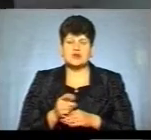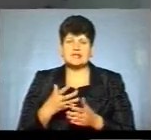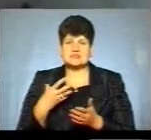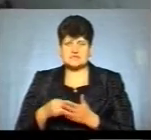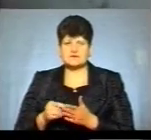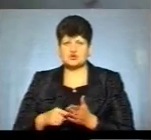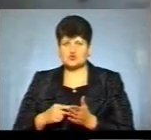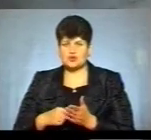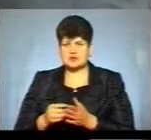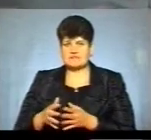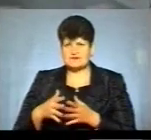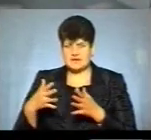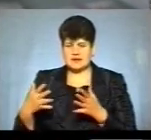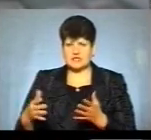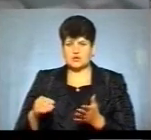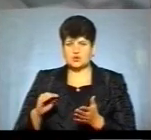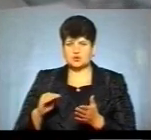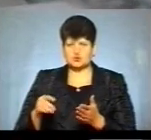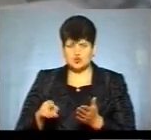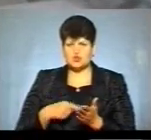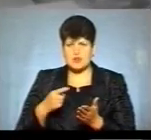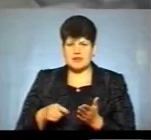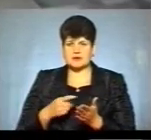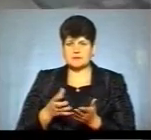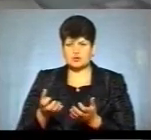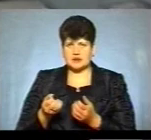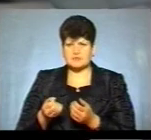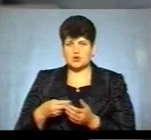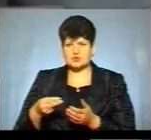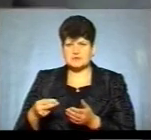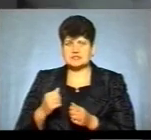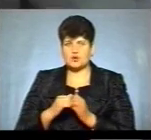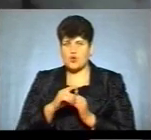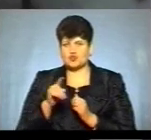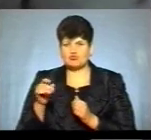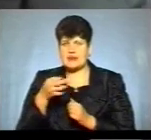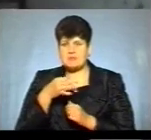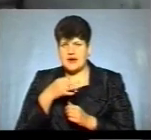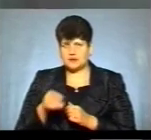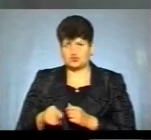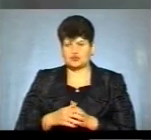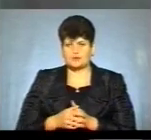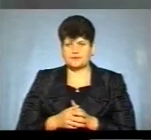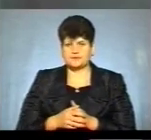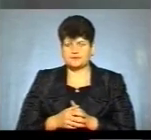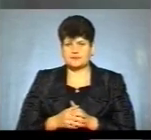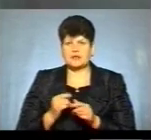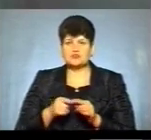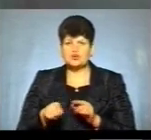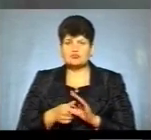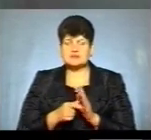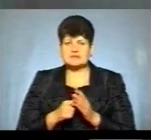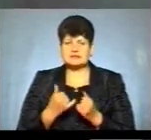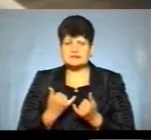зошит, такий великий журнал, в який ми отримуємо і розписуємося за кожну таблеточку. Наркотичні засоби. У цьому закладі